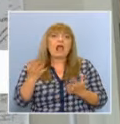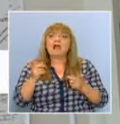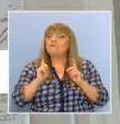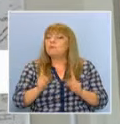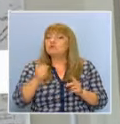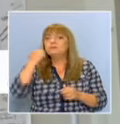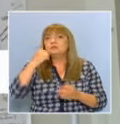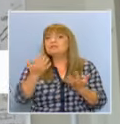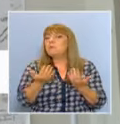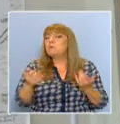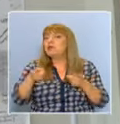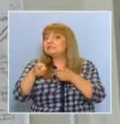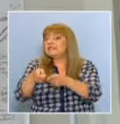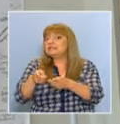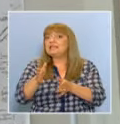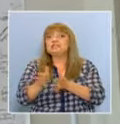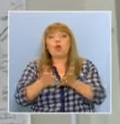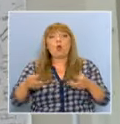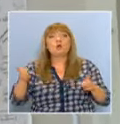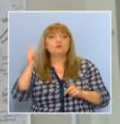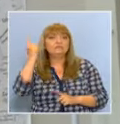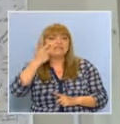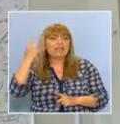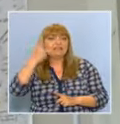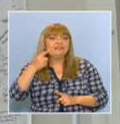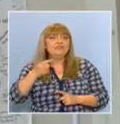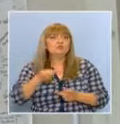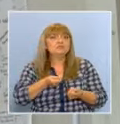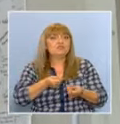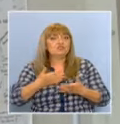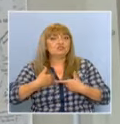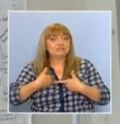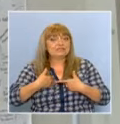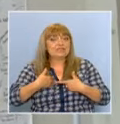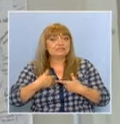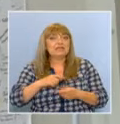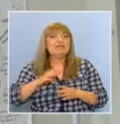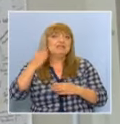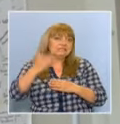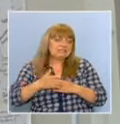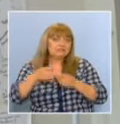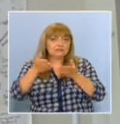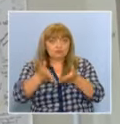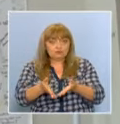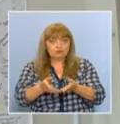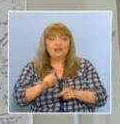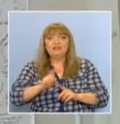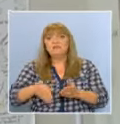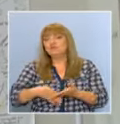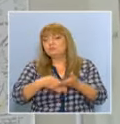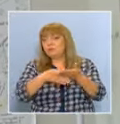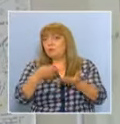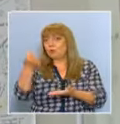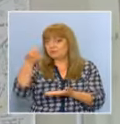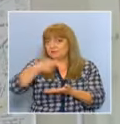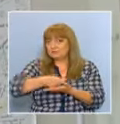тези хора, които всекидневно се грижат за нас. И от дума на дума се стигна до това, че не можем да им помогнем с пари, но